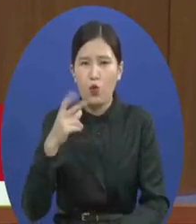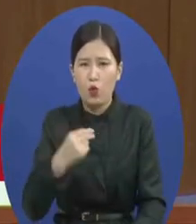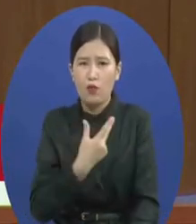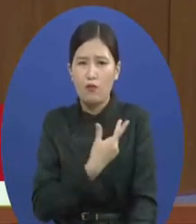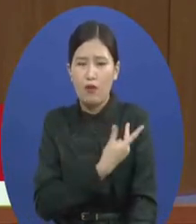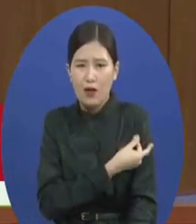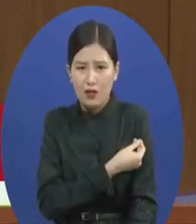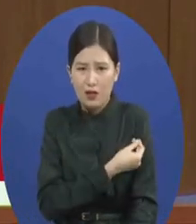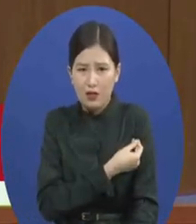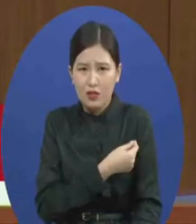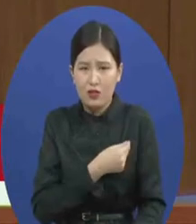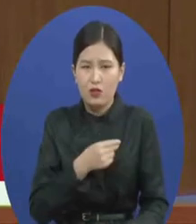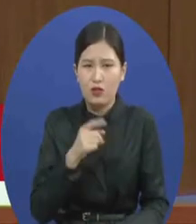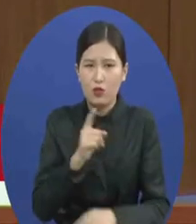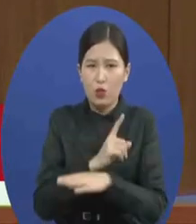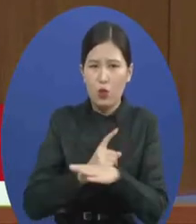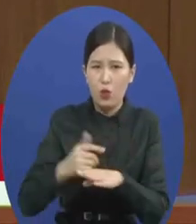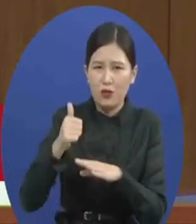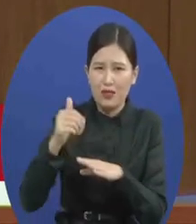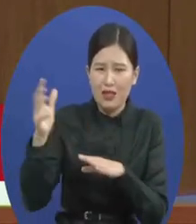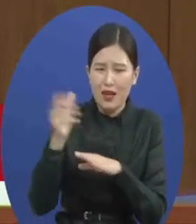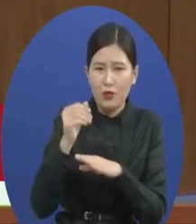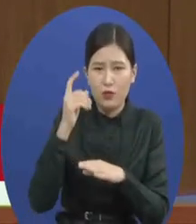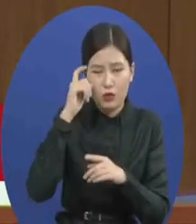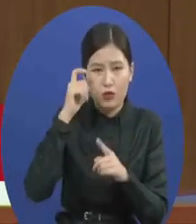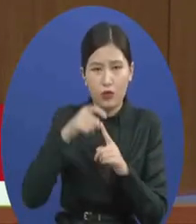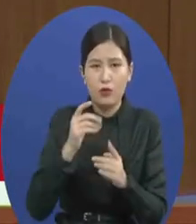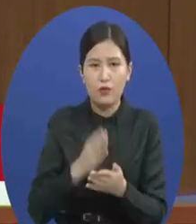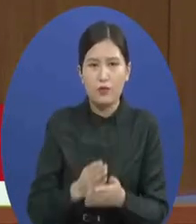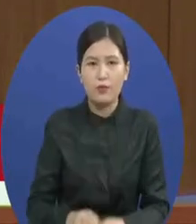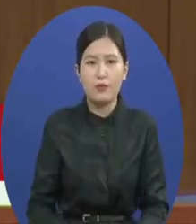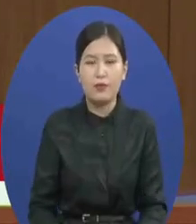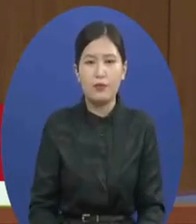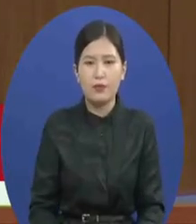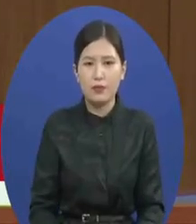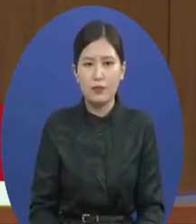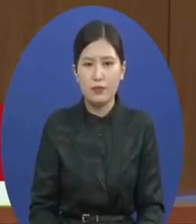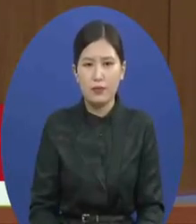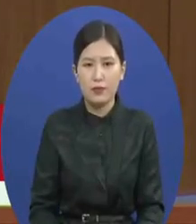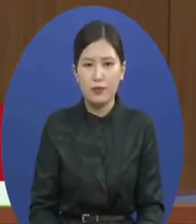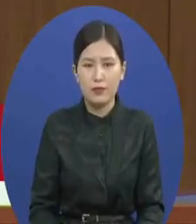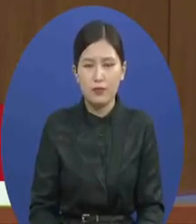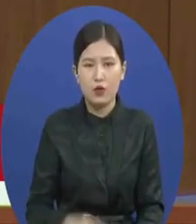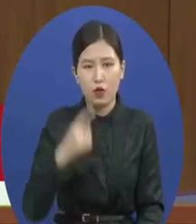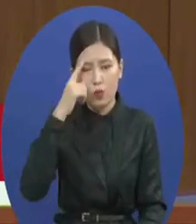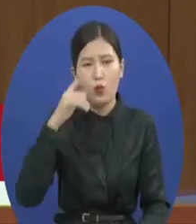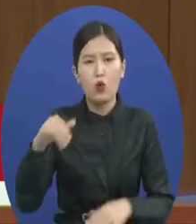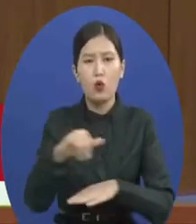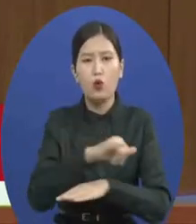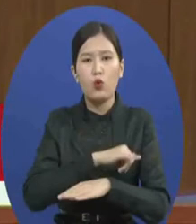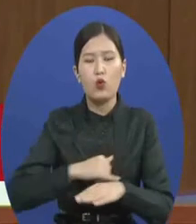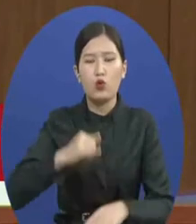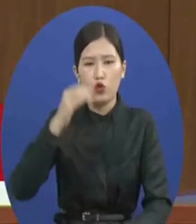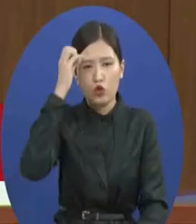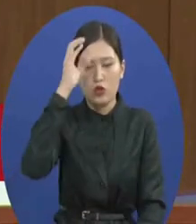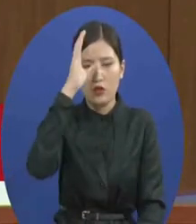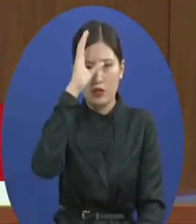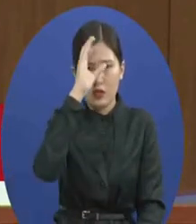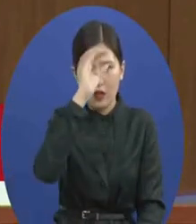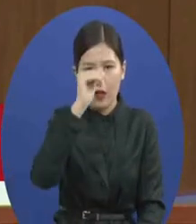үр дүнтэйгээр хэрэгжүүлэх зорилтыг дэвшүүлэн тавьж байгаа. Монгол улсын ерхий сайдын